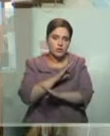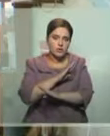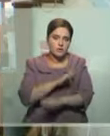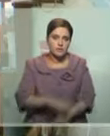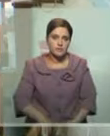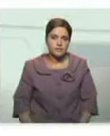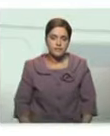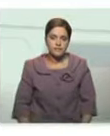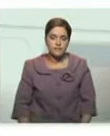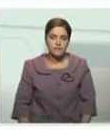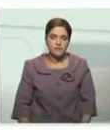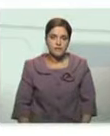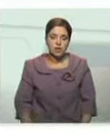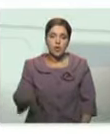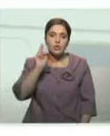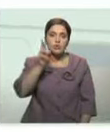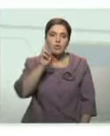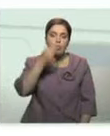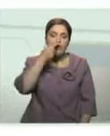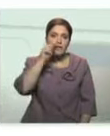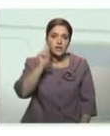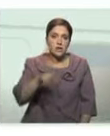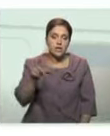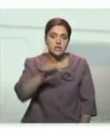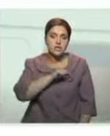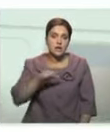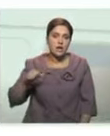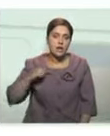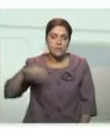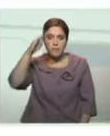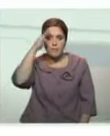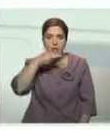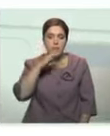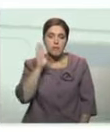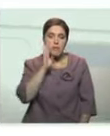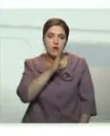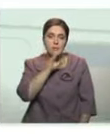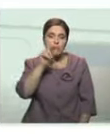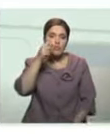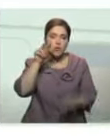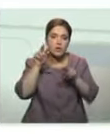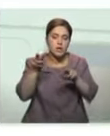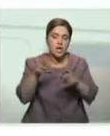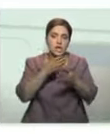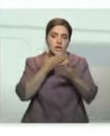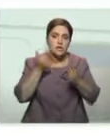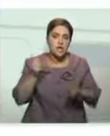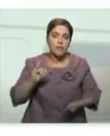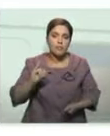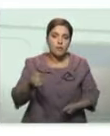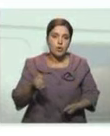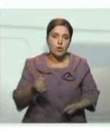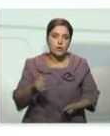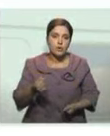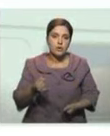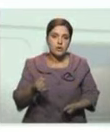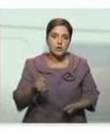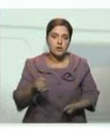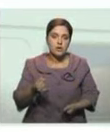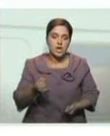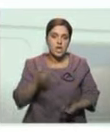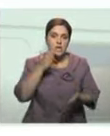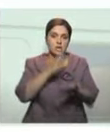Чья вина? Нас, взрослые, когда ребенка просто оставляем без присмотра. Если есть на Западе жестокое